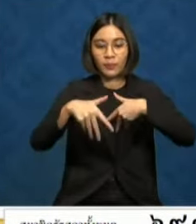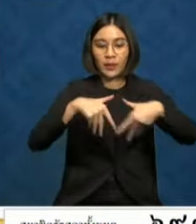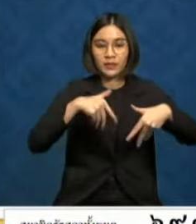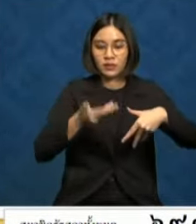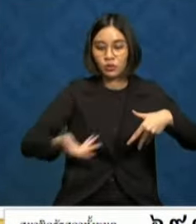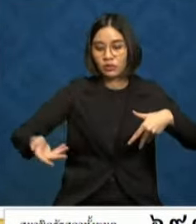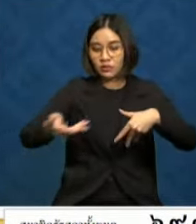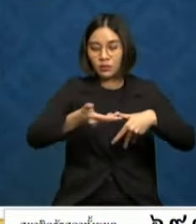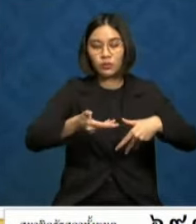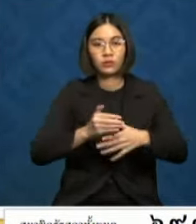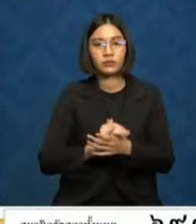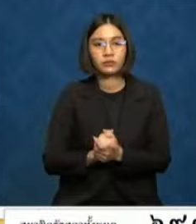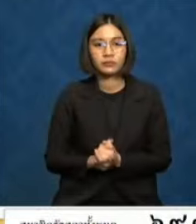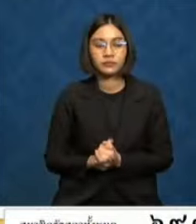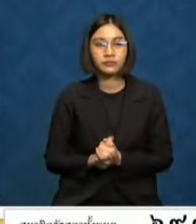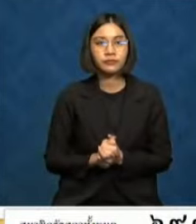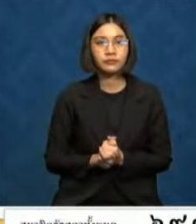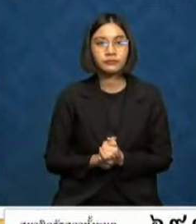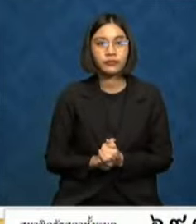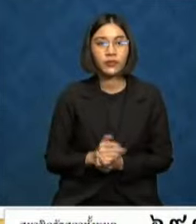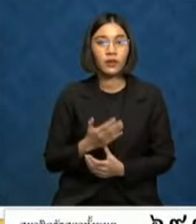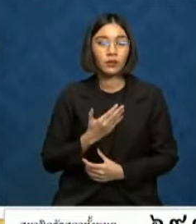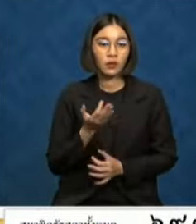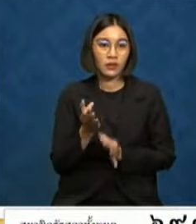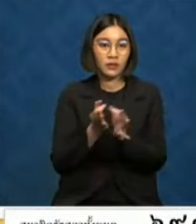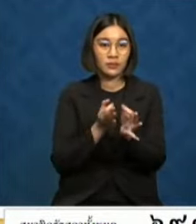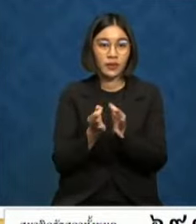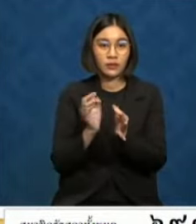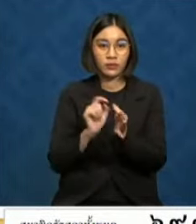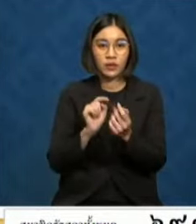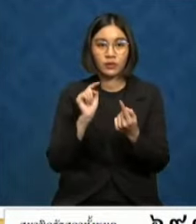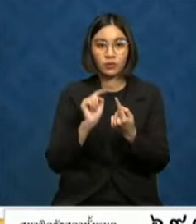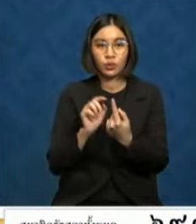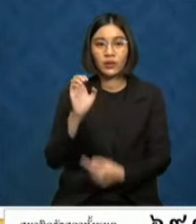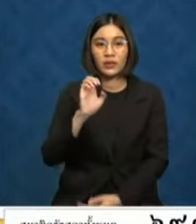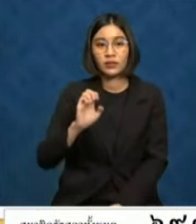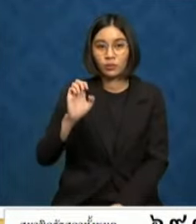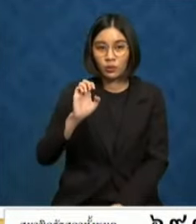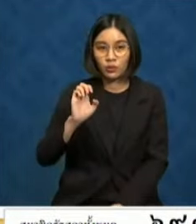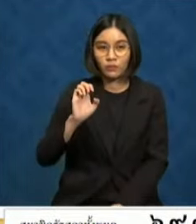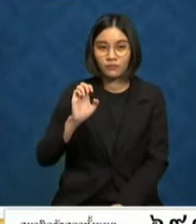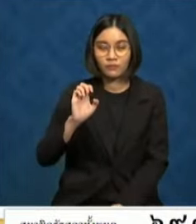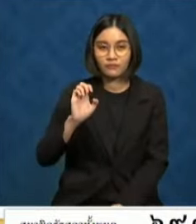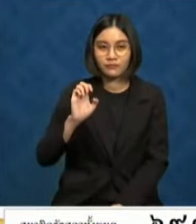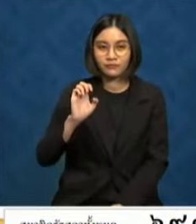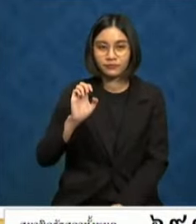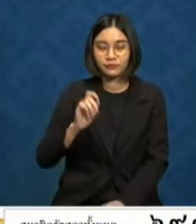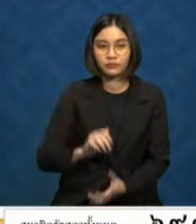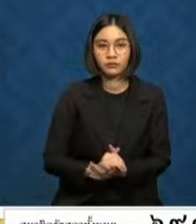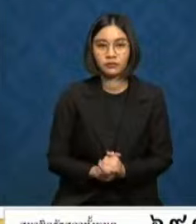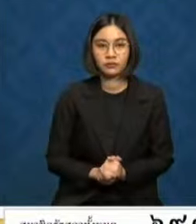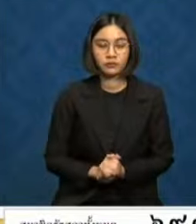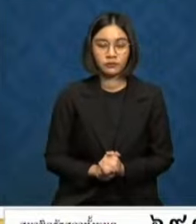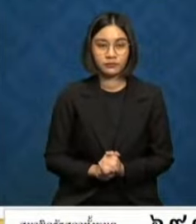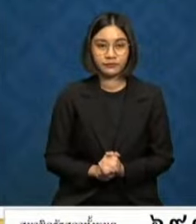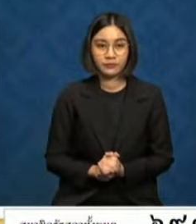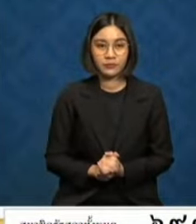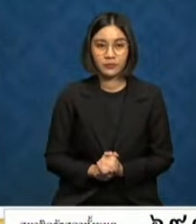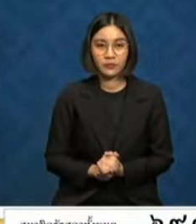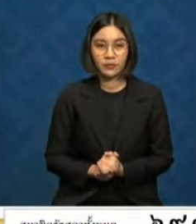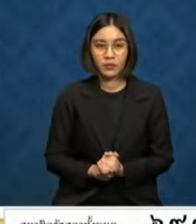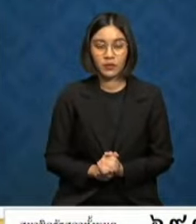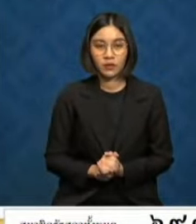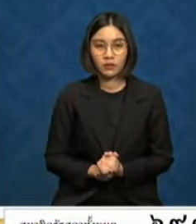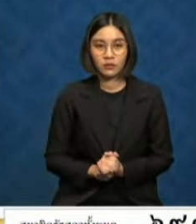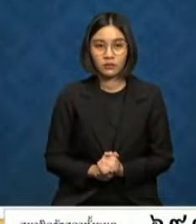นนะครับขอเรียนว่าการที่สหภาพยุโรปได้ต้อง